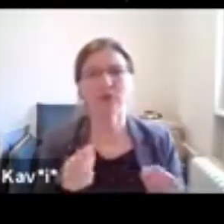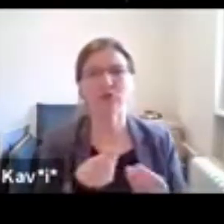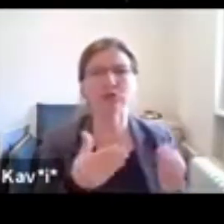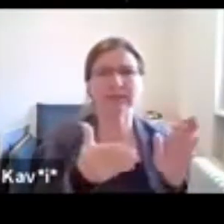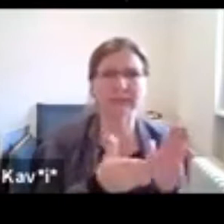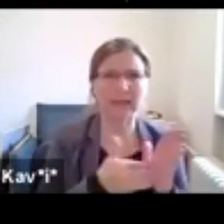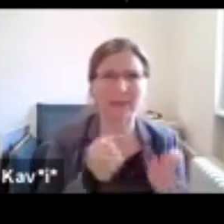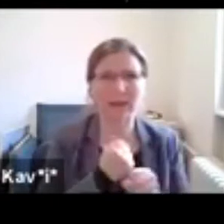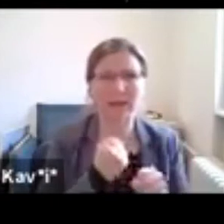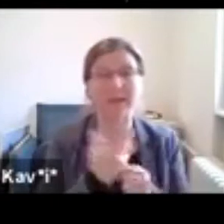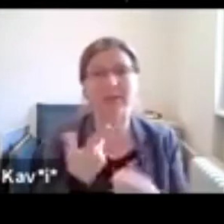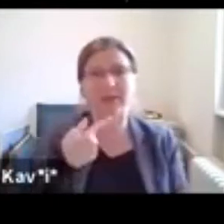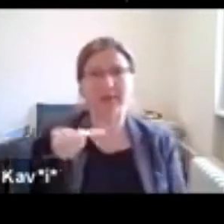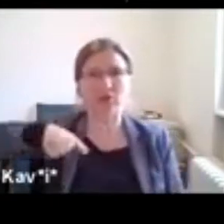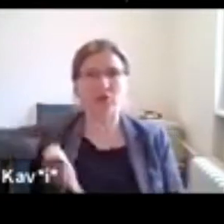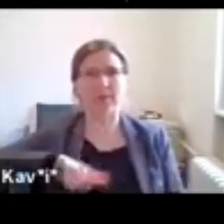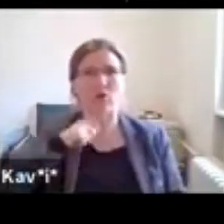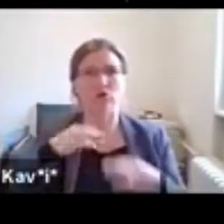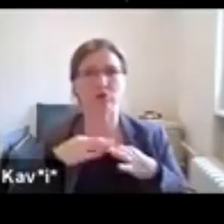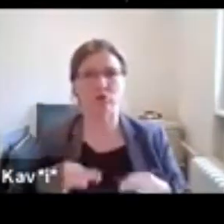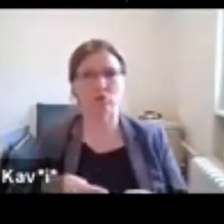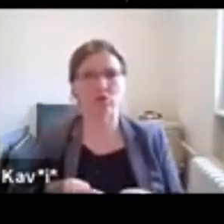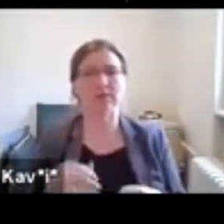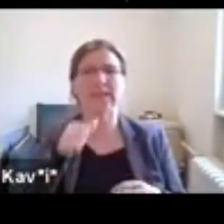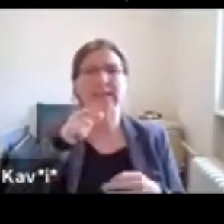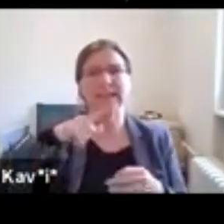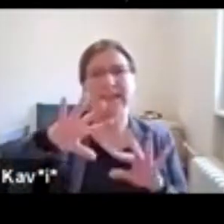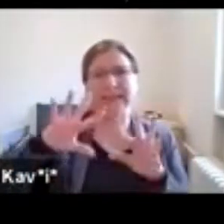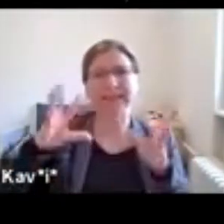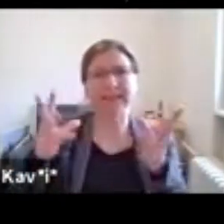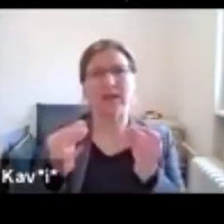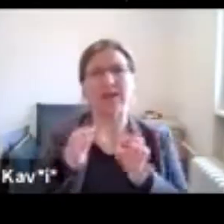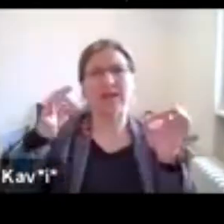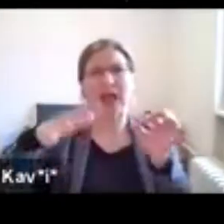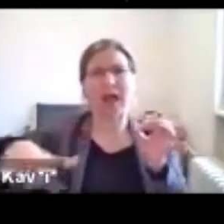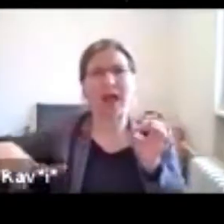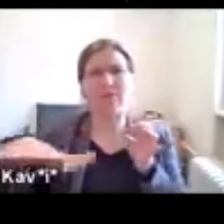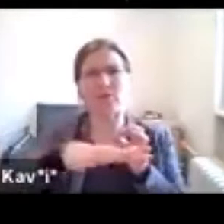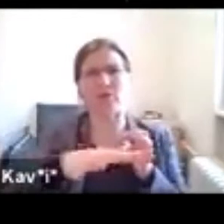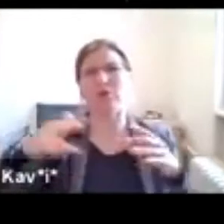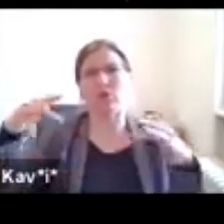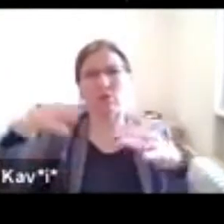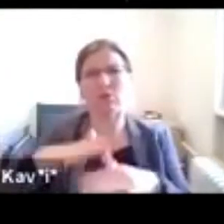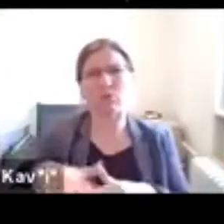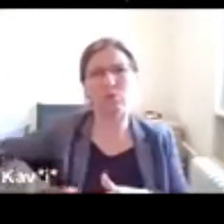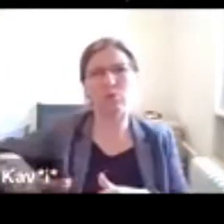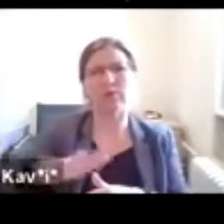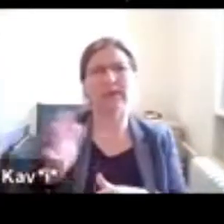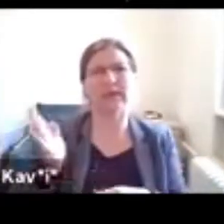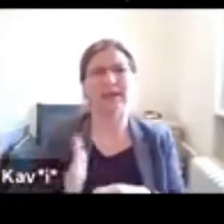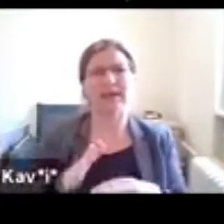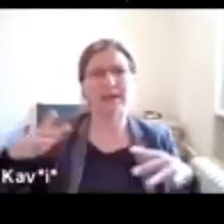od strane nas stručnjaka, a onda i cjelokupne javnosti i ljudi i građana i okoline osoba